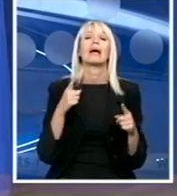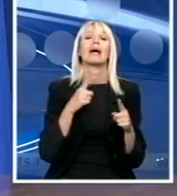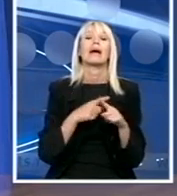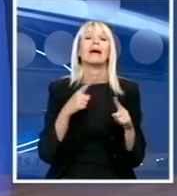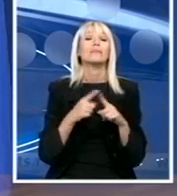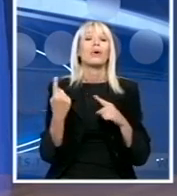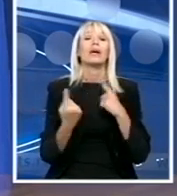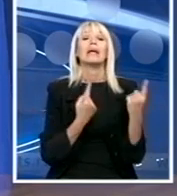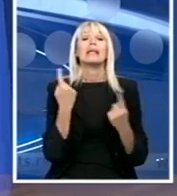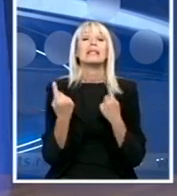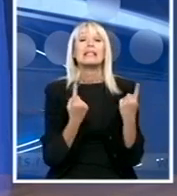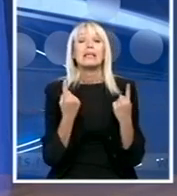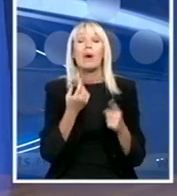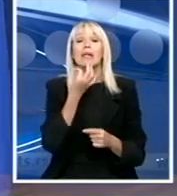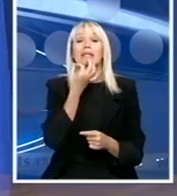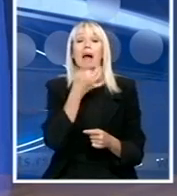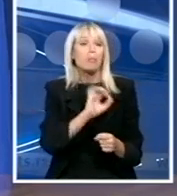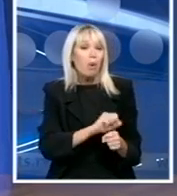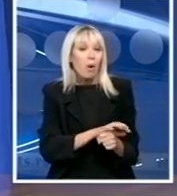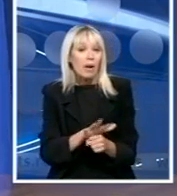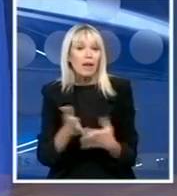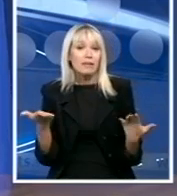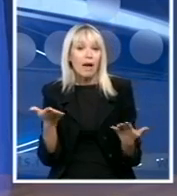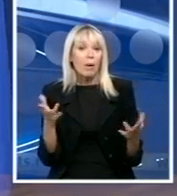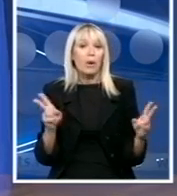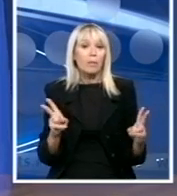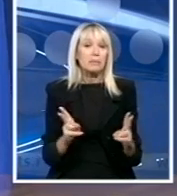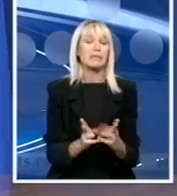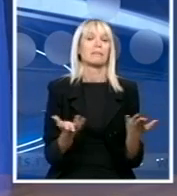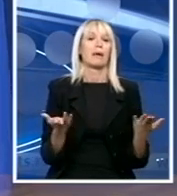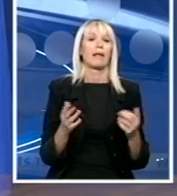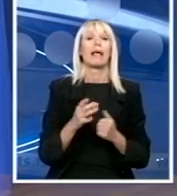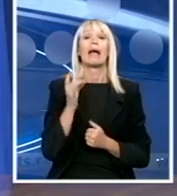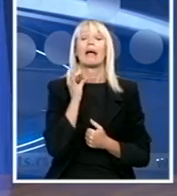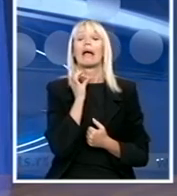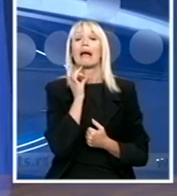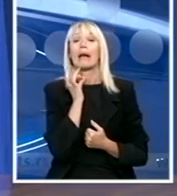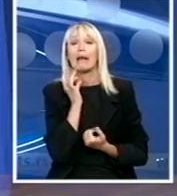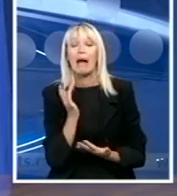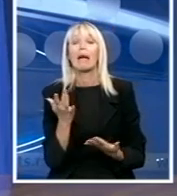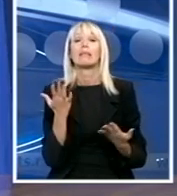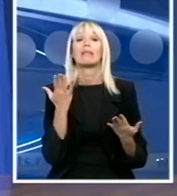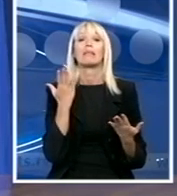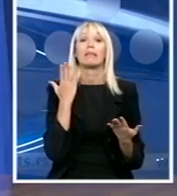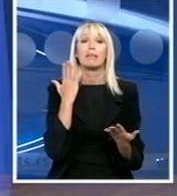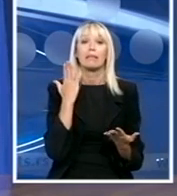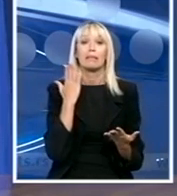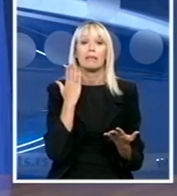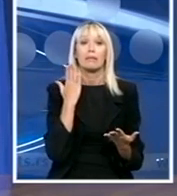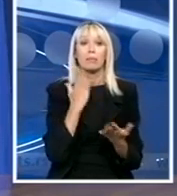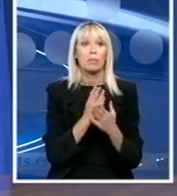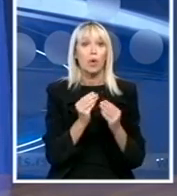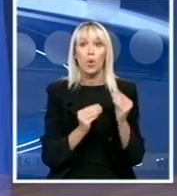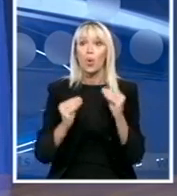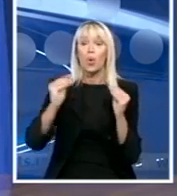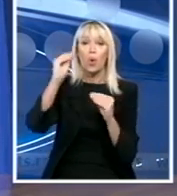epidemiološka situacija postepeno se smiruje. Onog momenta kada bi bila suprotno, da mi